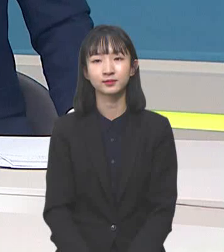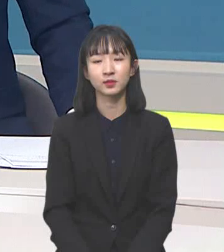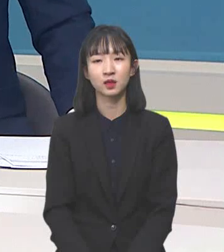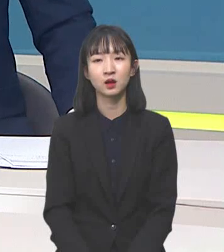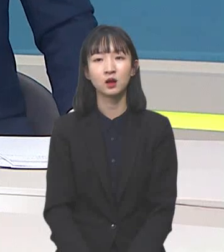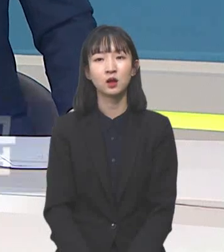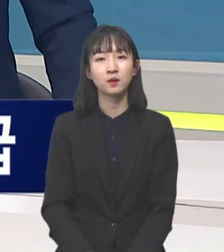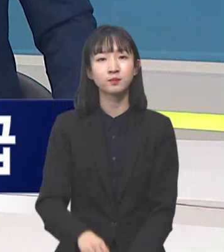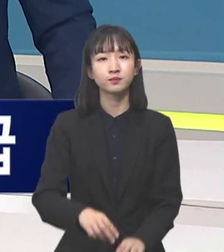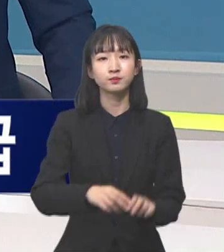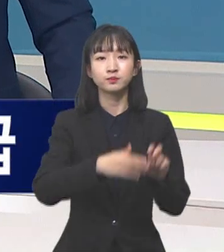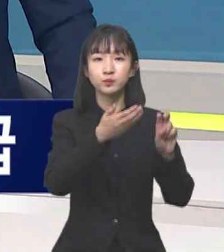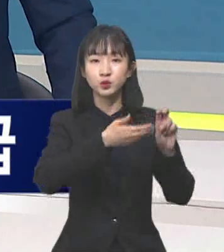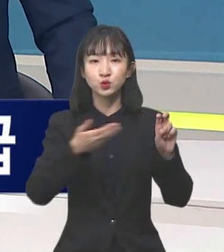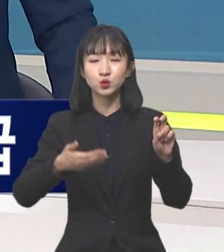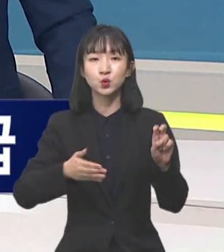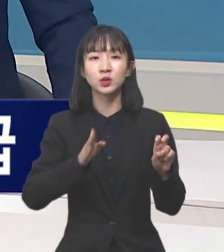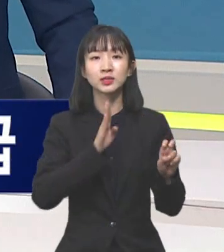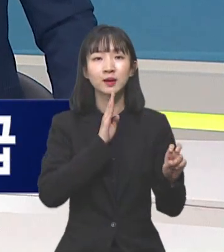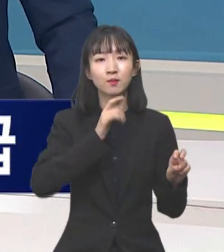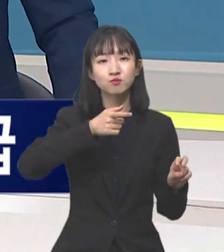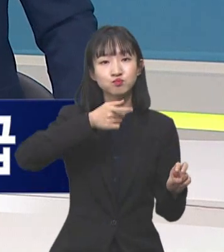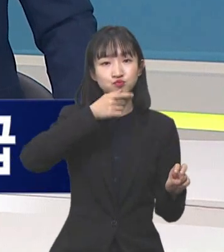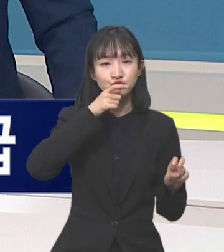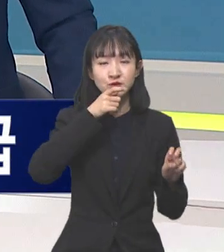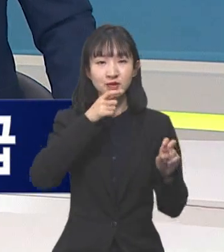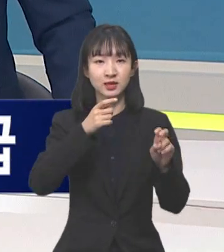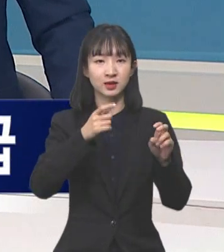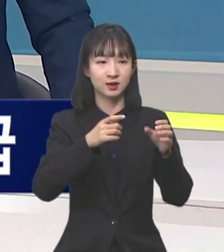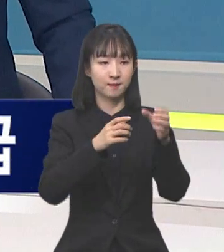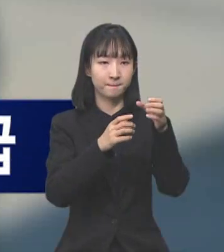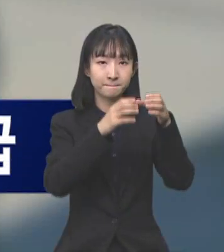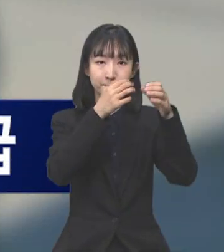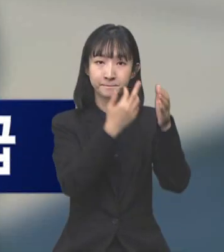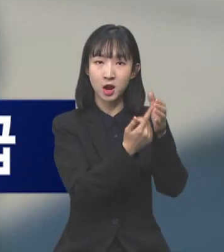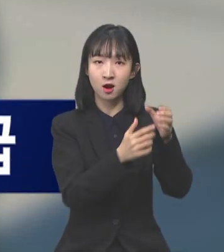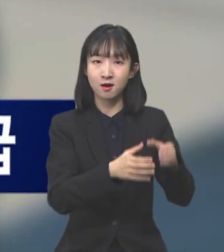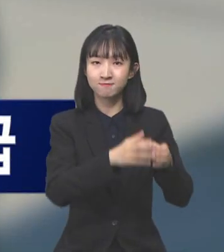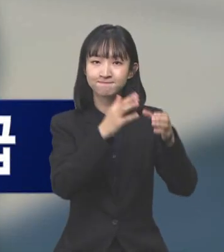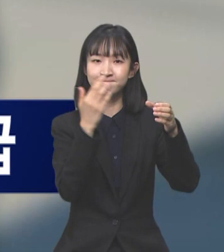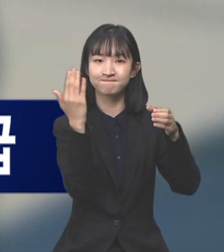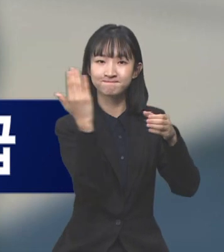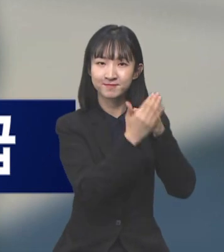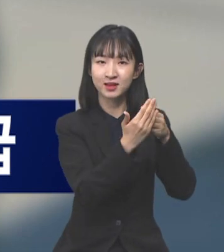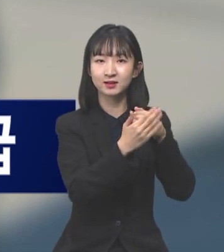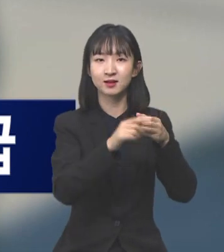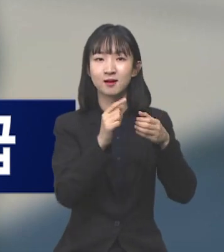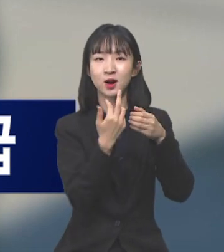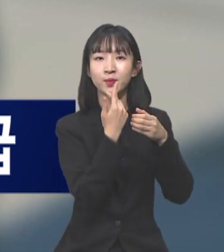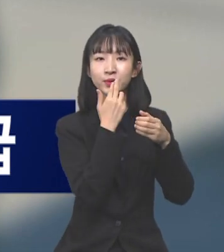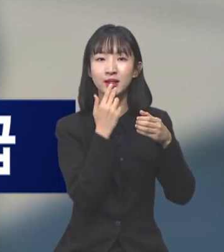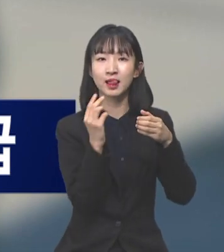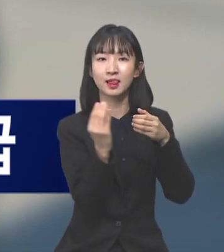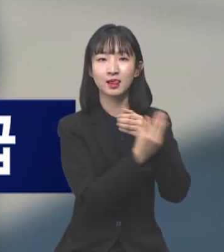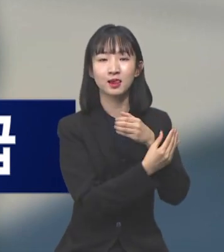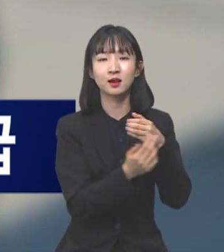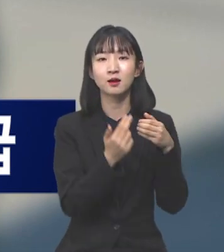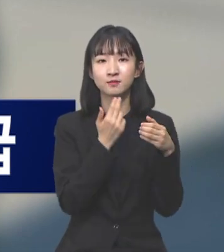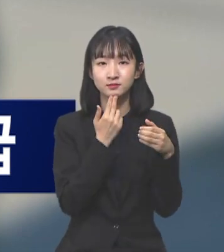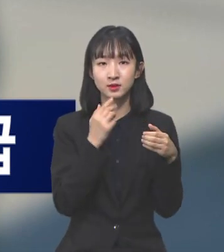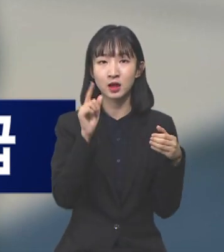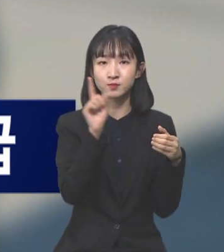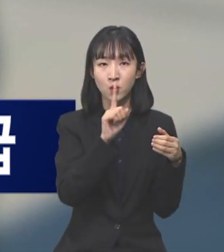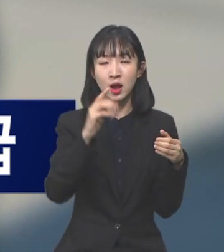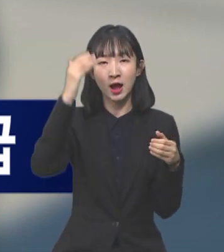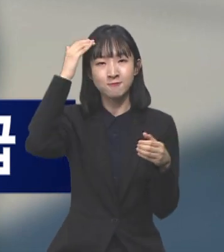영입 수돗물의 미초 1 찬물에 라벨 없는 패트병에 공급됩니다 인천시 상수도사업본부 는 미초 1 찬물에 국내